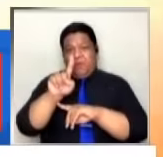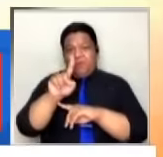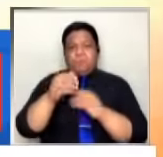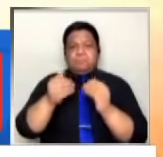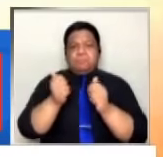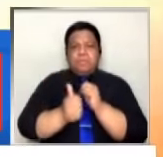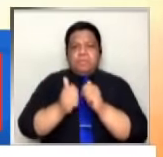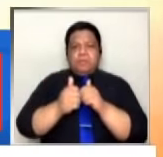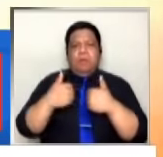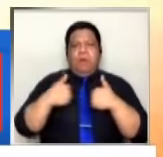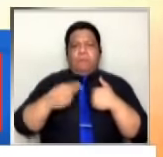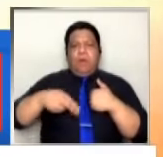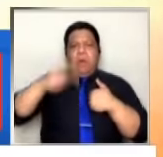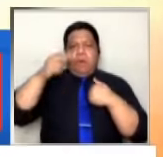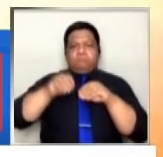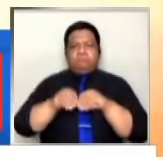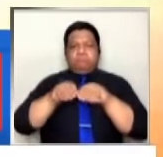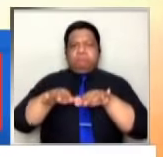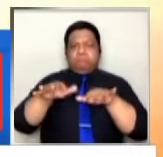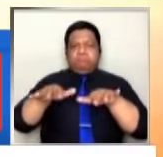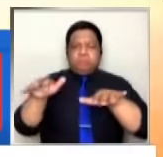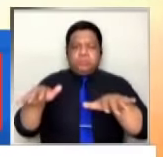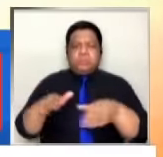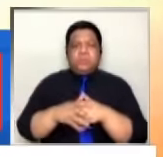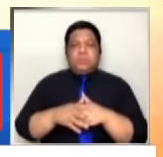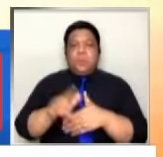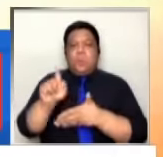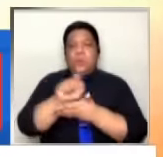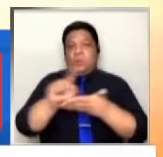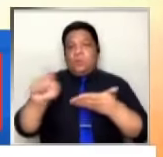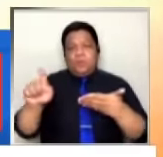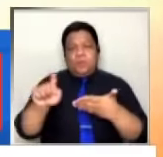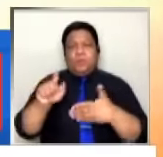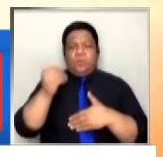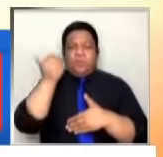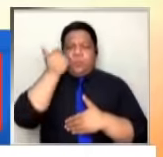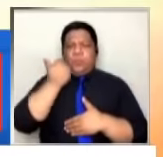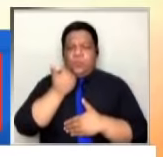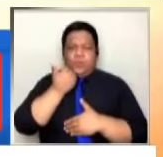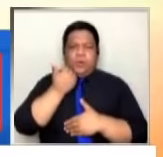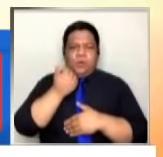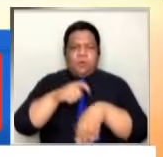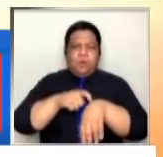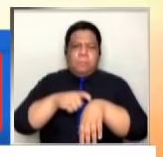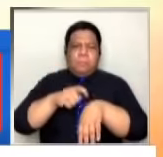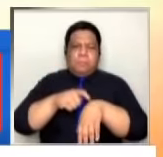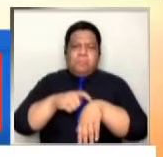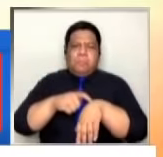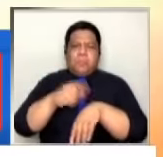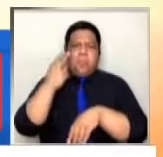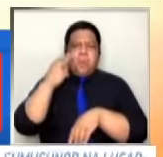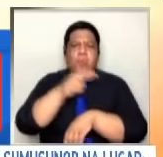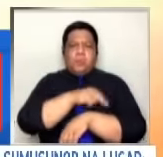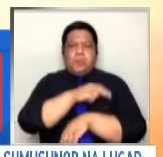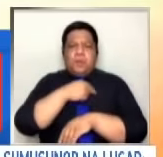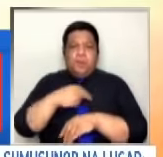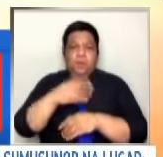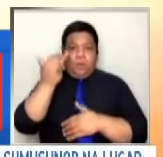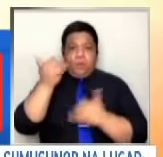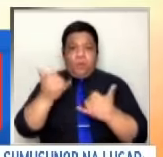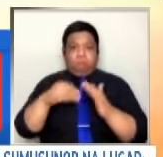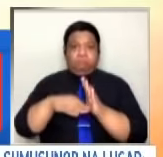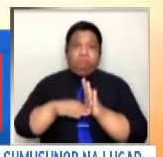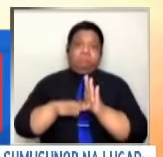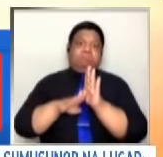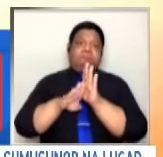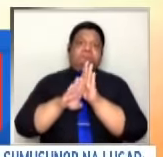kaso. Opo. So, kukulangin pa rin yung 1 week para sa mga hospitals natin. Kasi the fact na tumataas yung numbers, it means